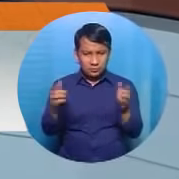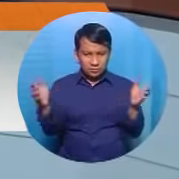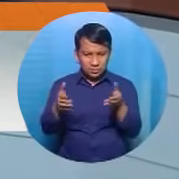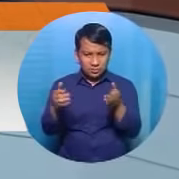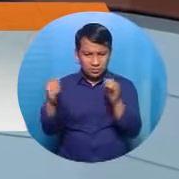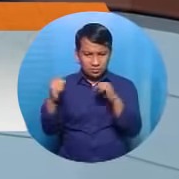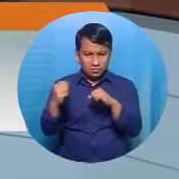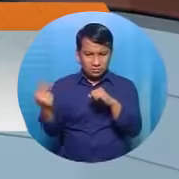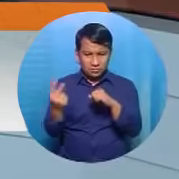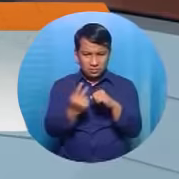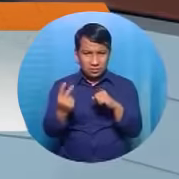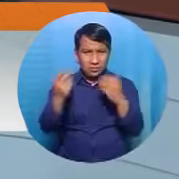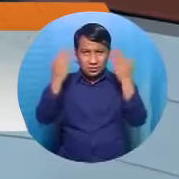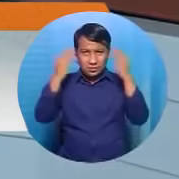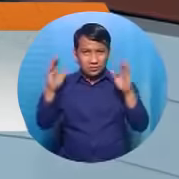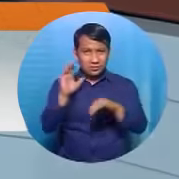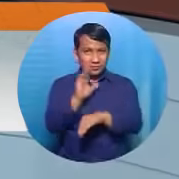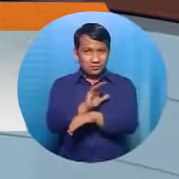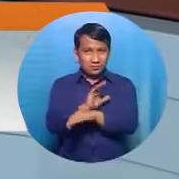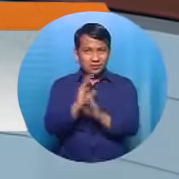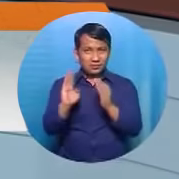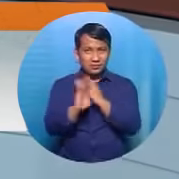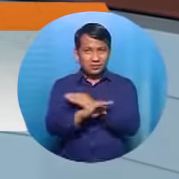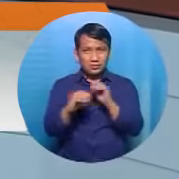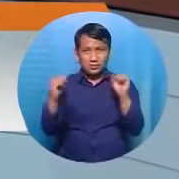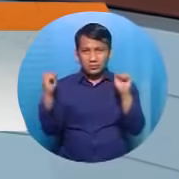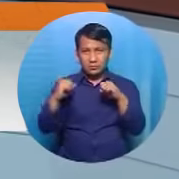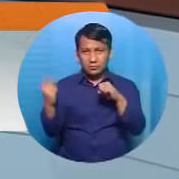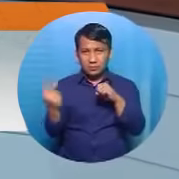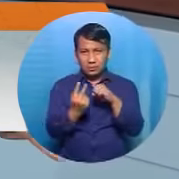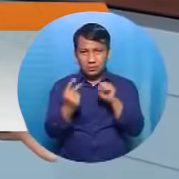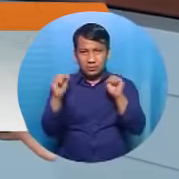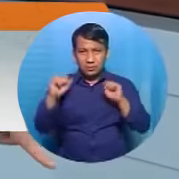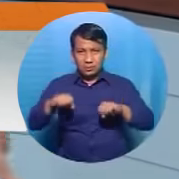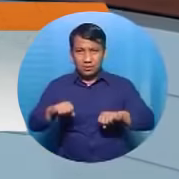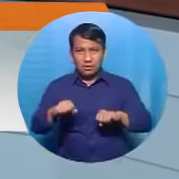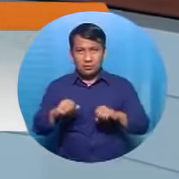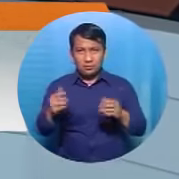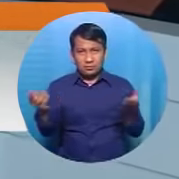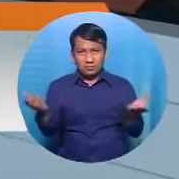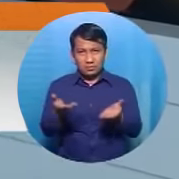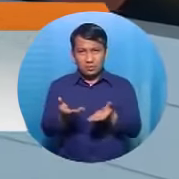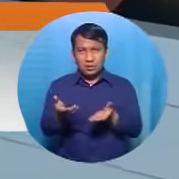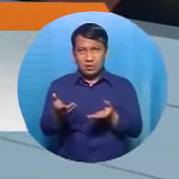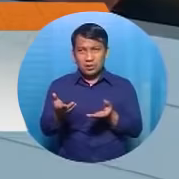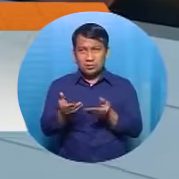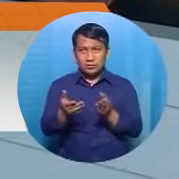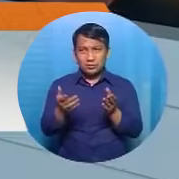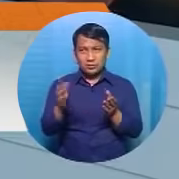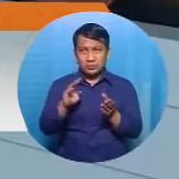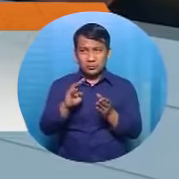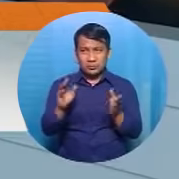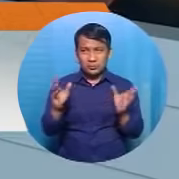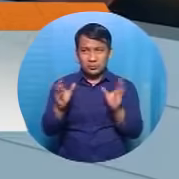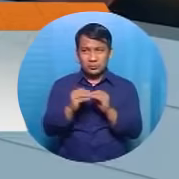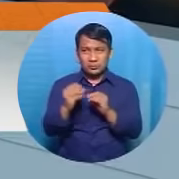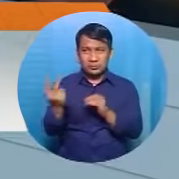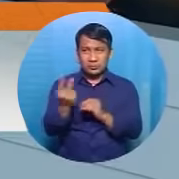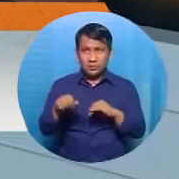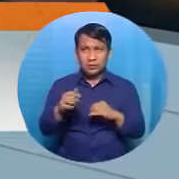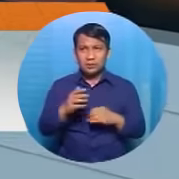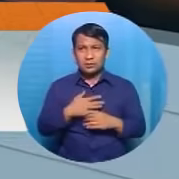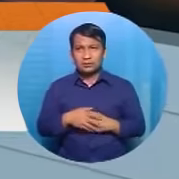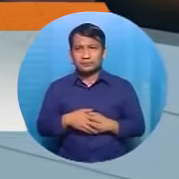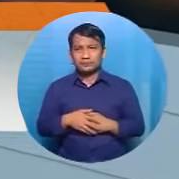mapag-ayos. Hindi natin sila pilitin na magbalikan, mapag-ayos na madala po sa mutual settlement itong kanilang